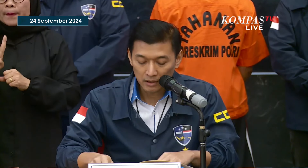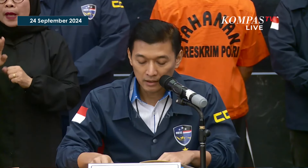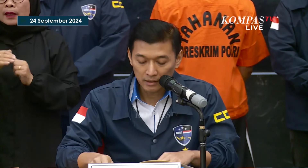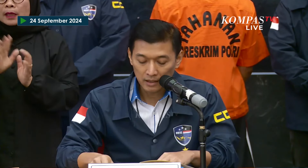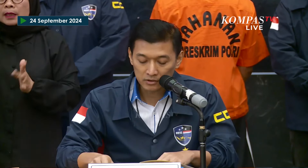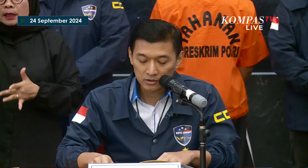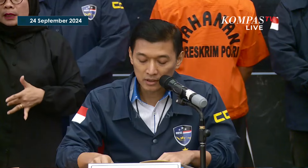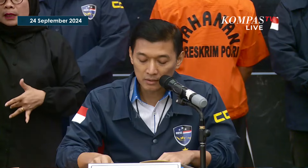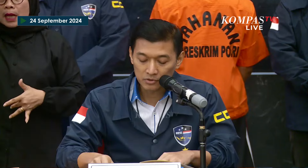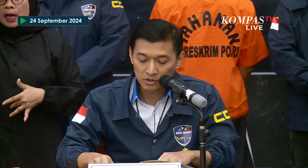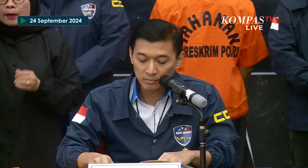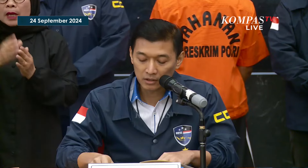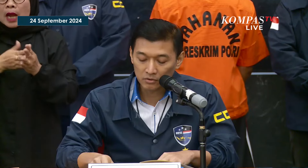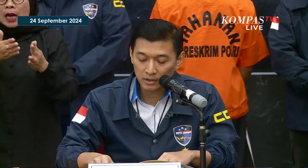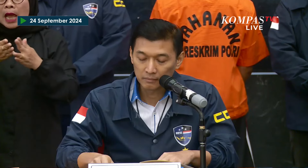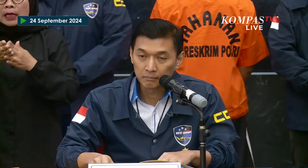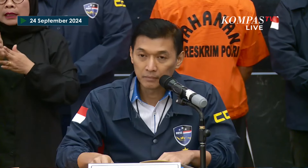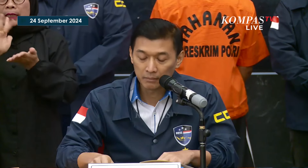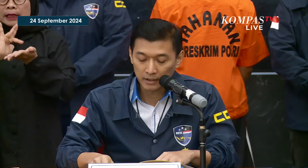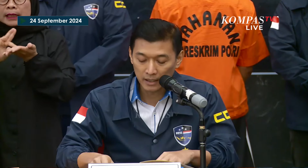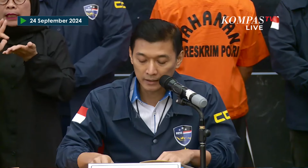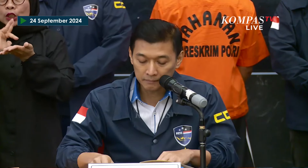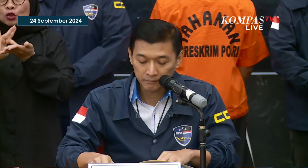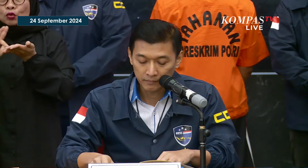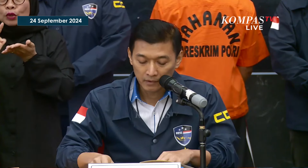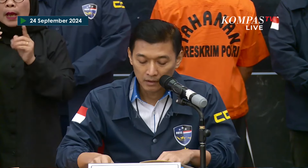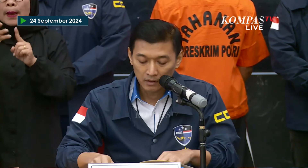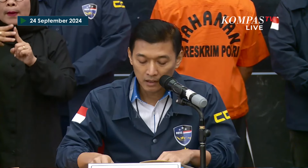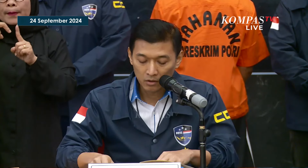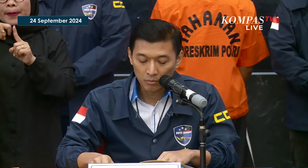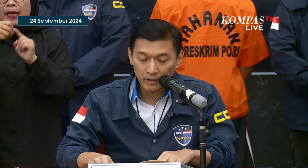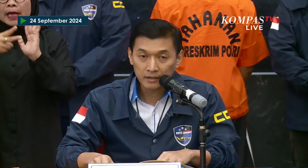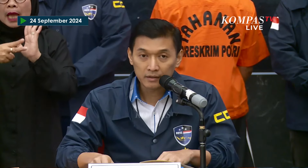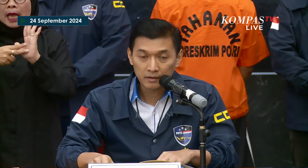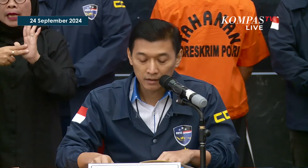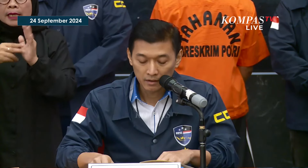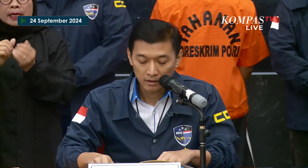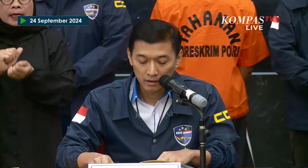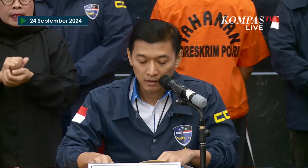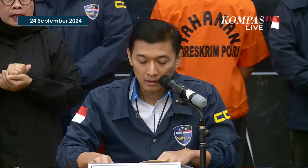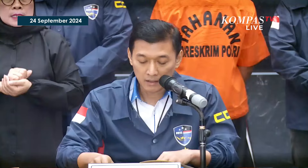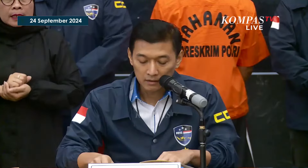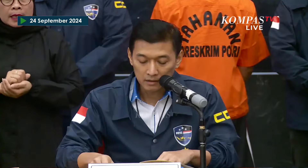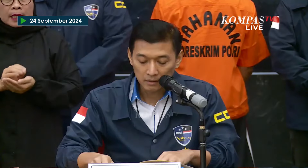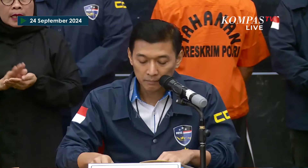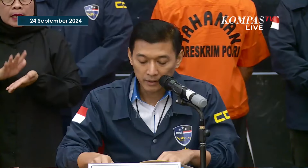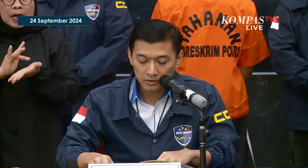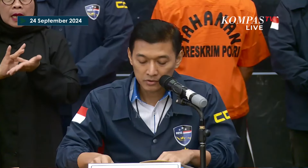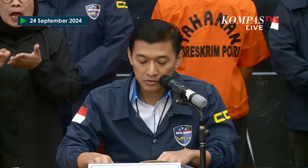pelaku melakukan illegal access terhadap sistem elektronik milik BKN dengan domain